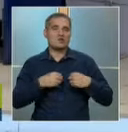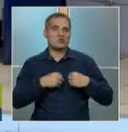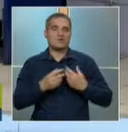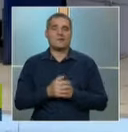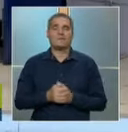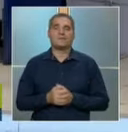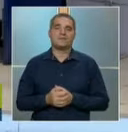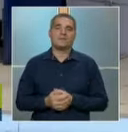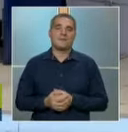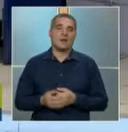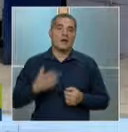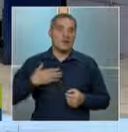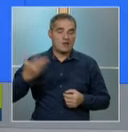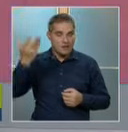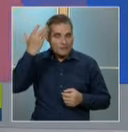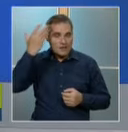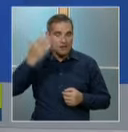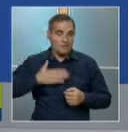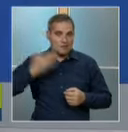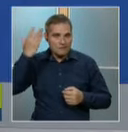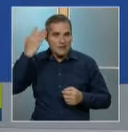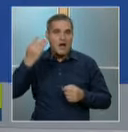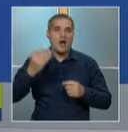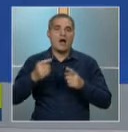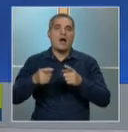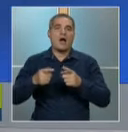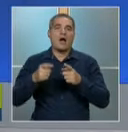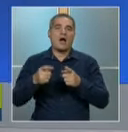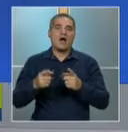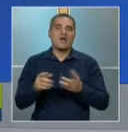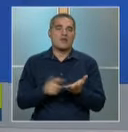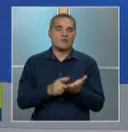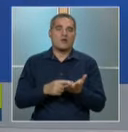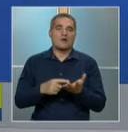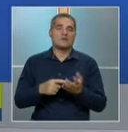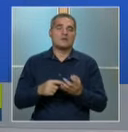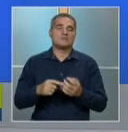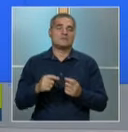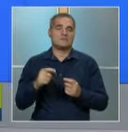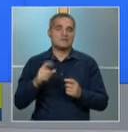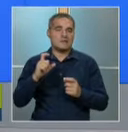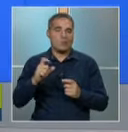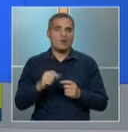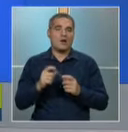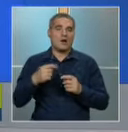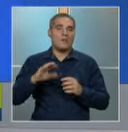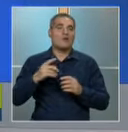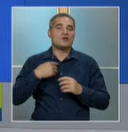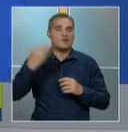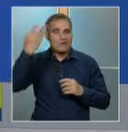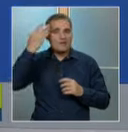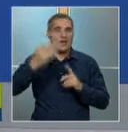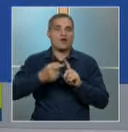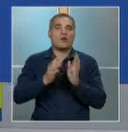ли вина, Самуил? Мисля, че в действителност повече имат вина самите хора, които ползват технологиите, тъй като е